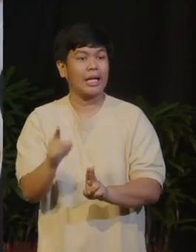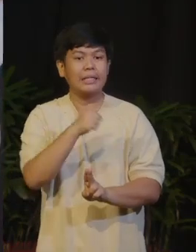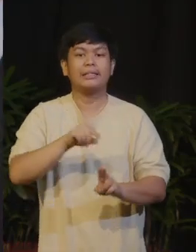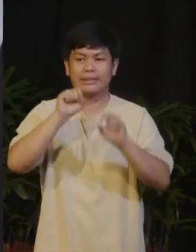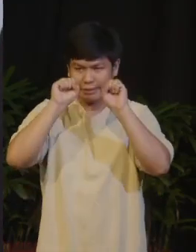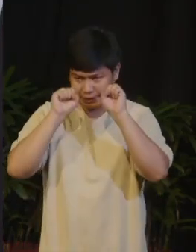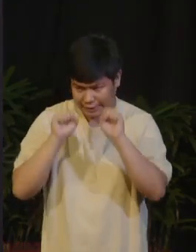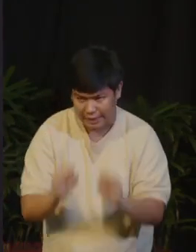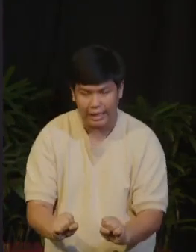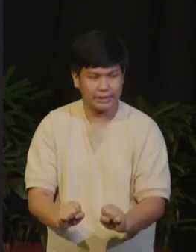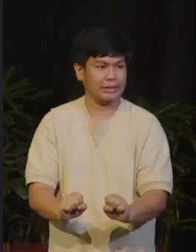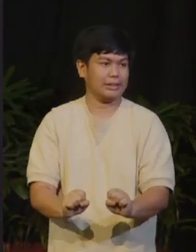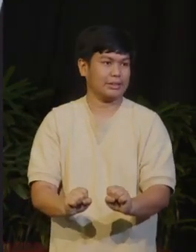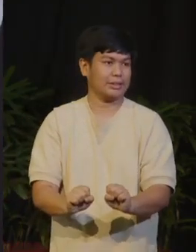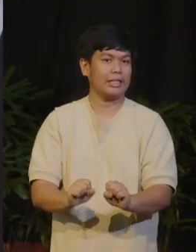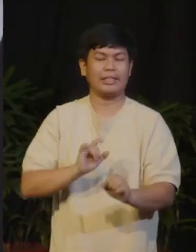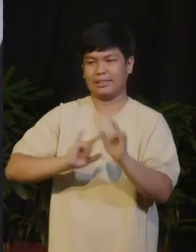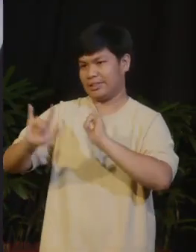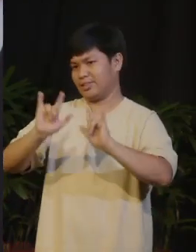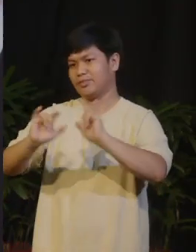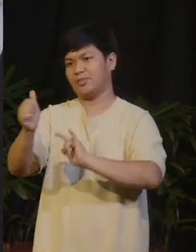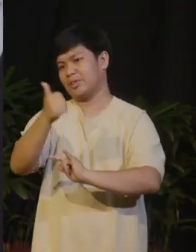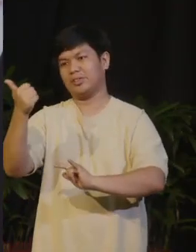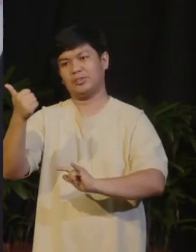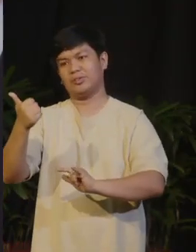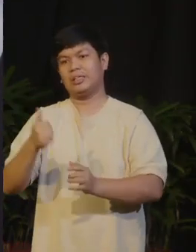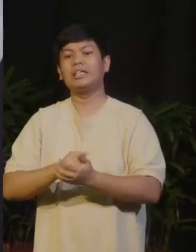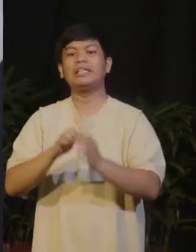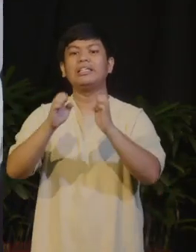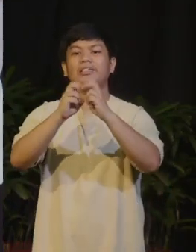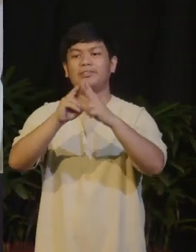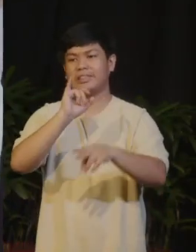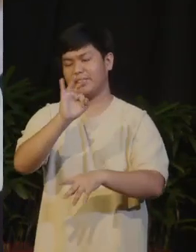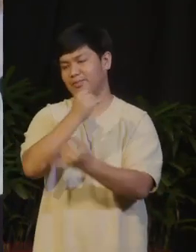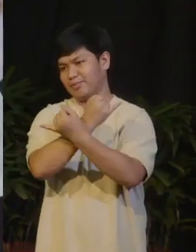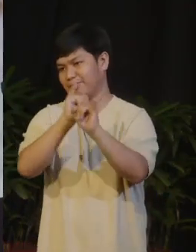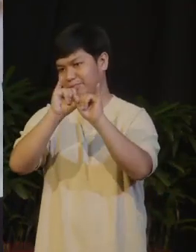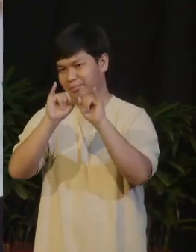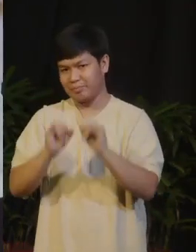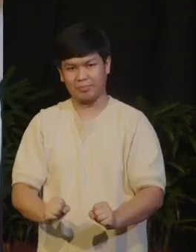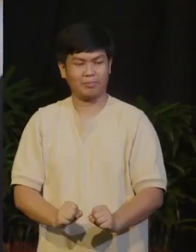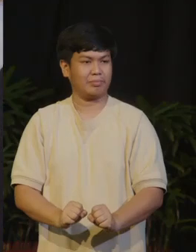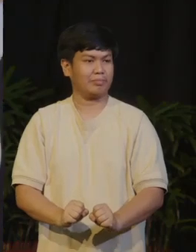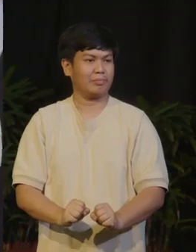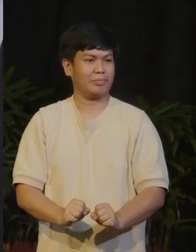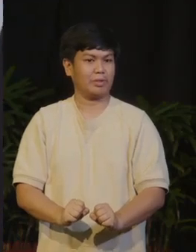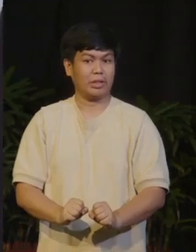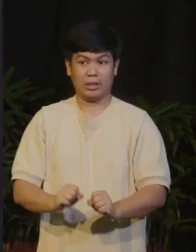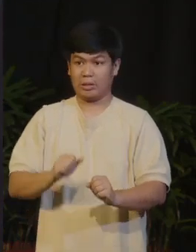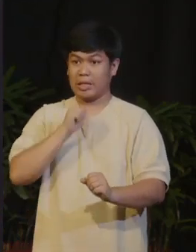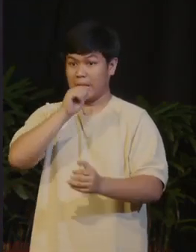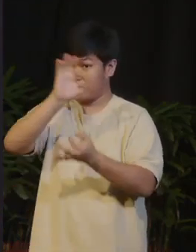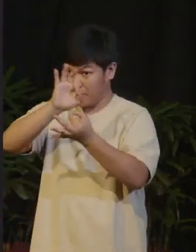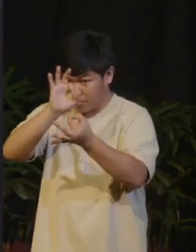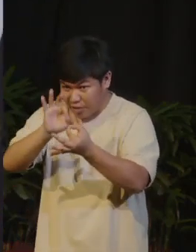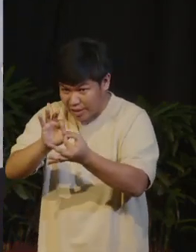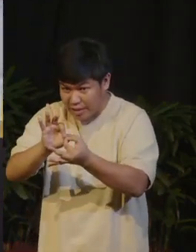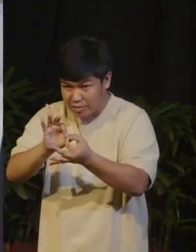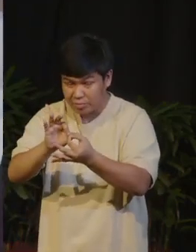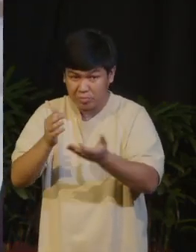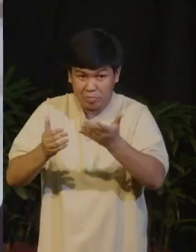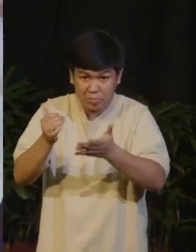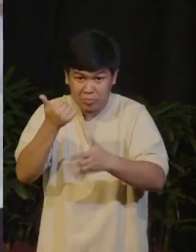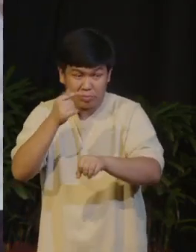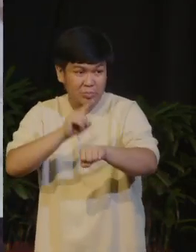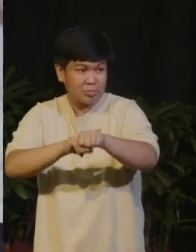lahat ng kalakasan ng magmahal ng ganito. Bagaman hindi perpekto, bagaman hindi palagi, at madalas nga